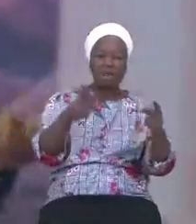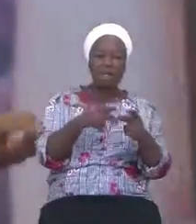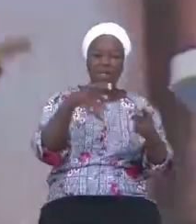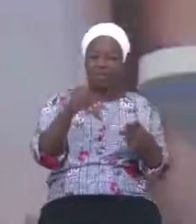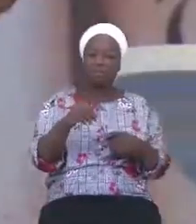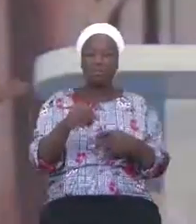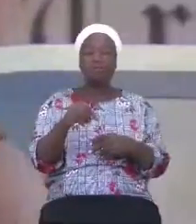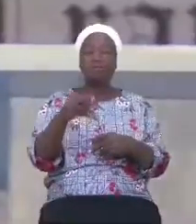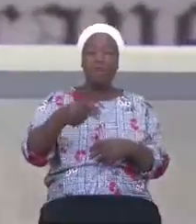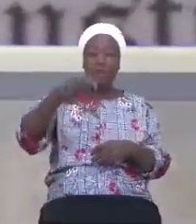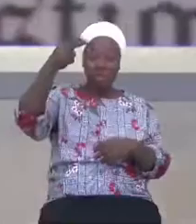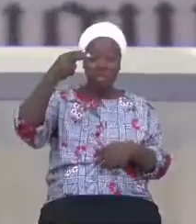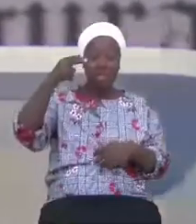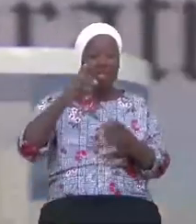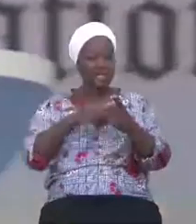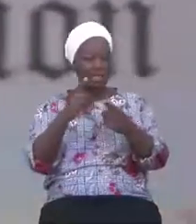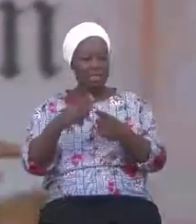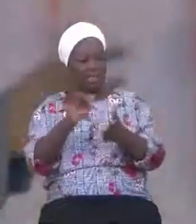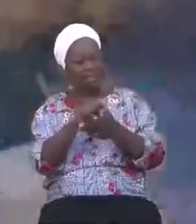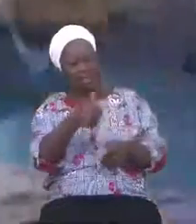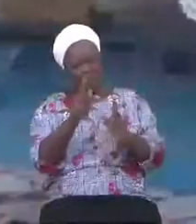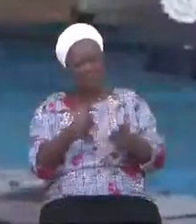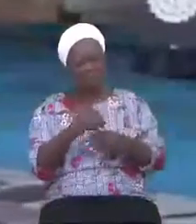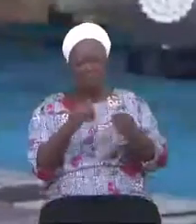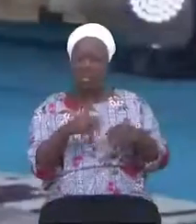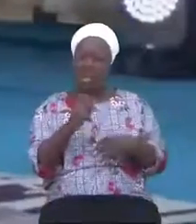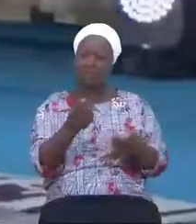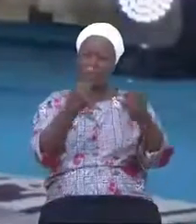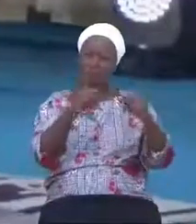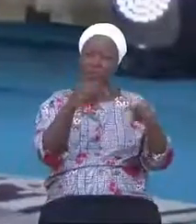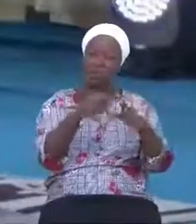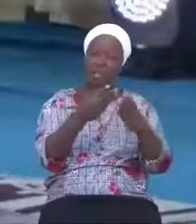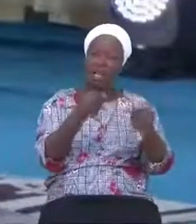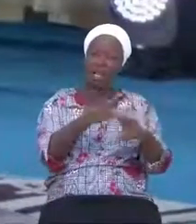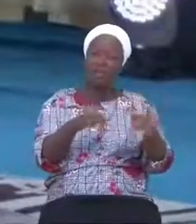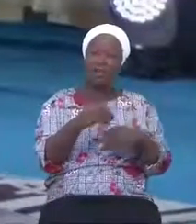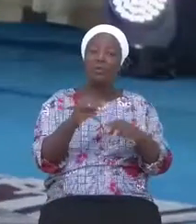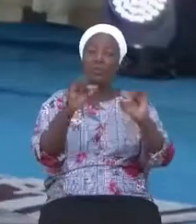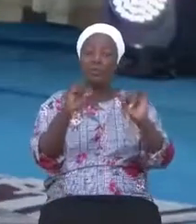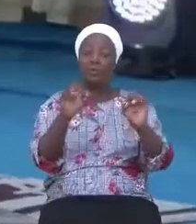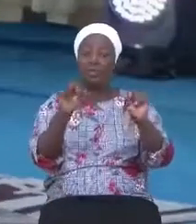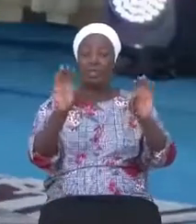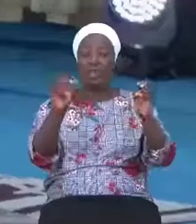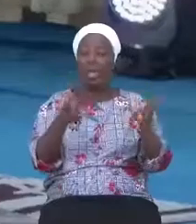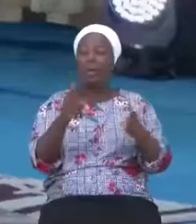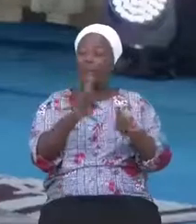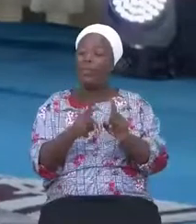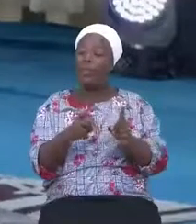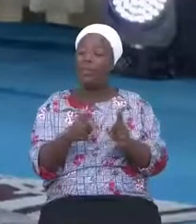dans d'autres tribus. L'autre pouvait atterrir dans la tribu d'Issacar. Exactement ce